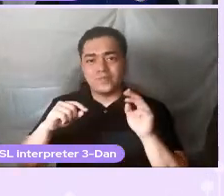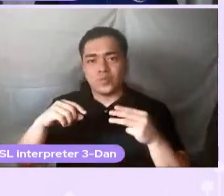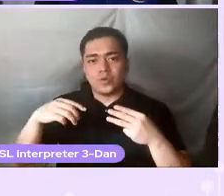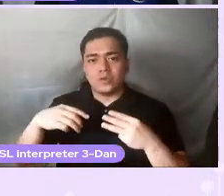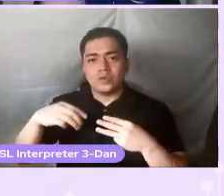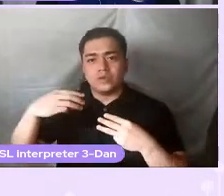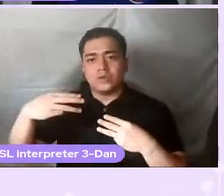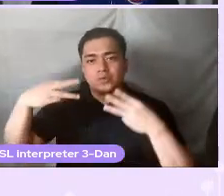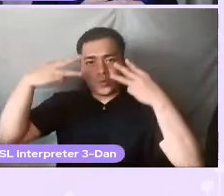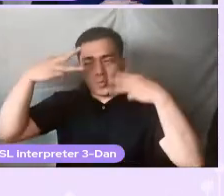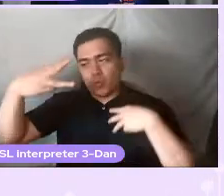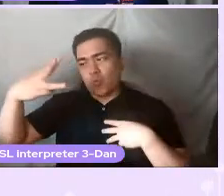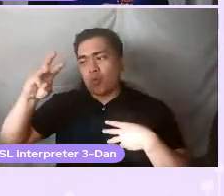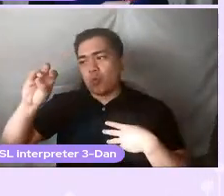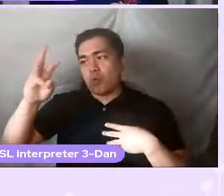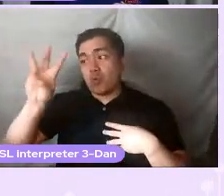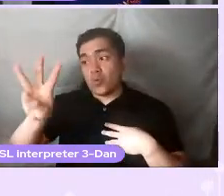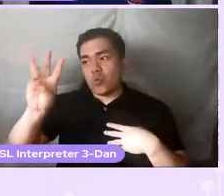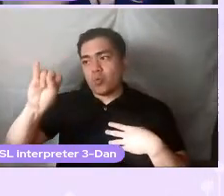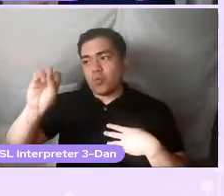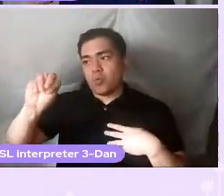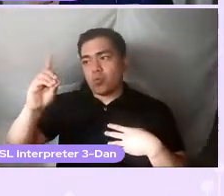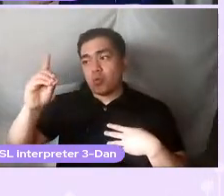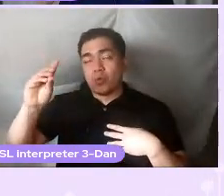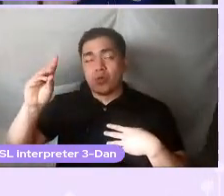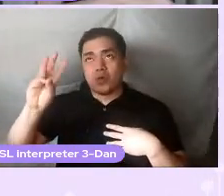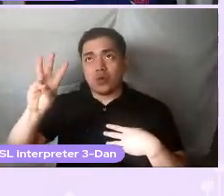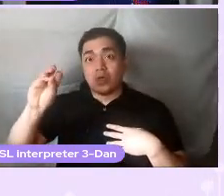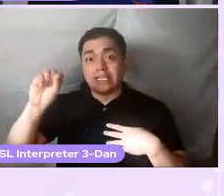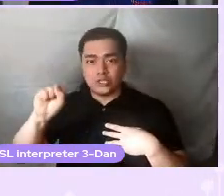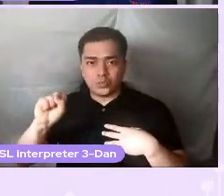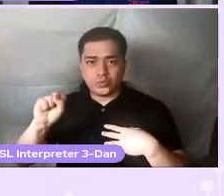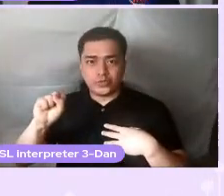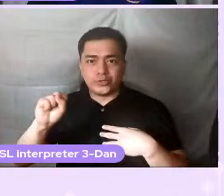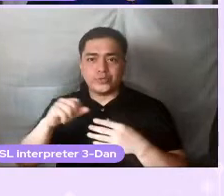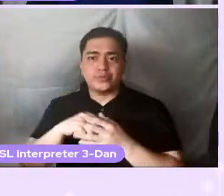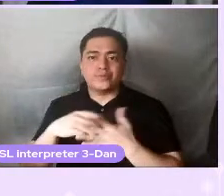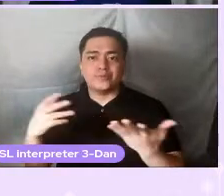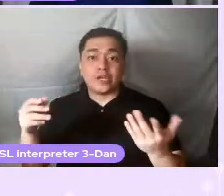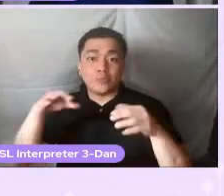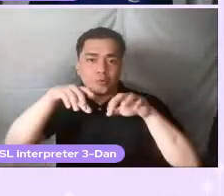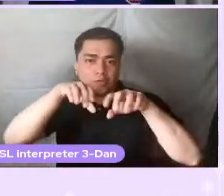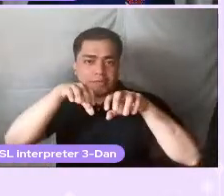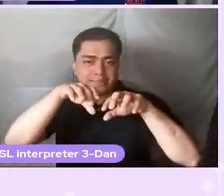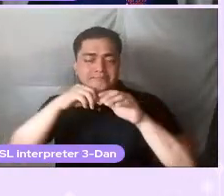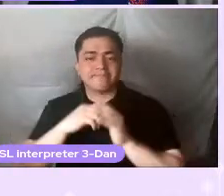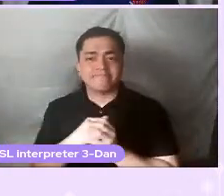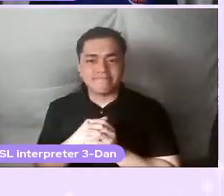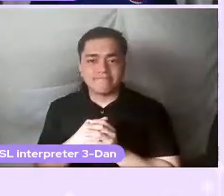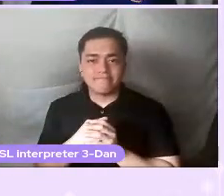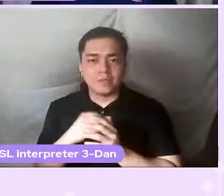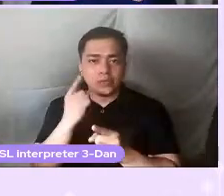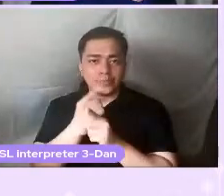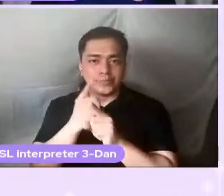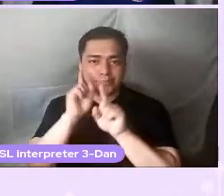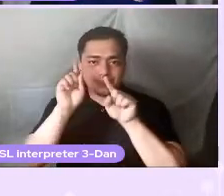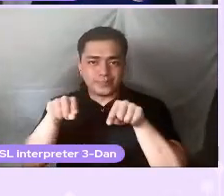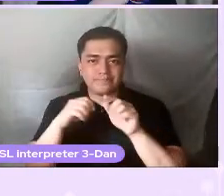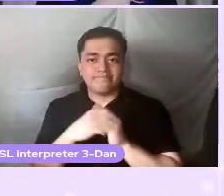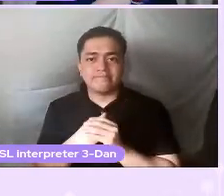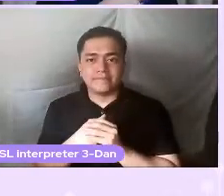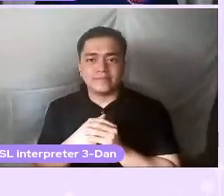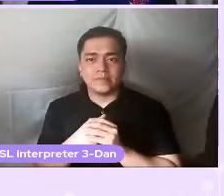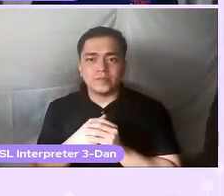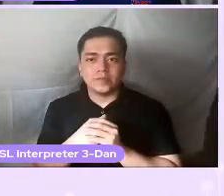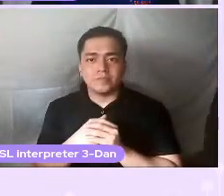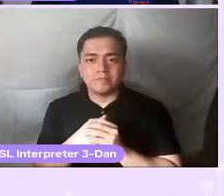yay! Windows! Dahil wind plus dos. Windows! Alright! Congratulations po. Ang